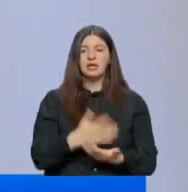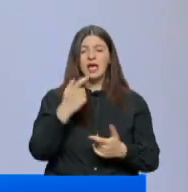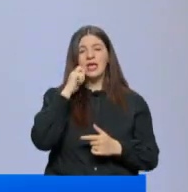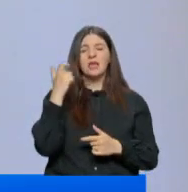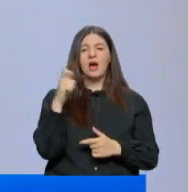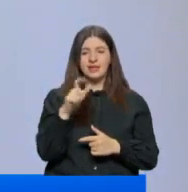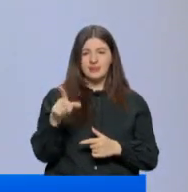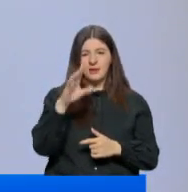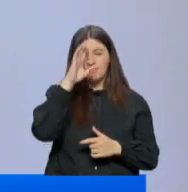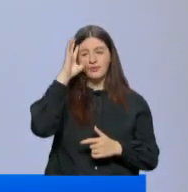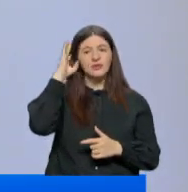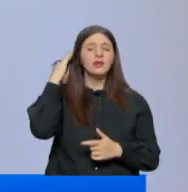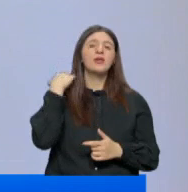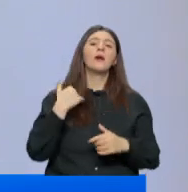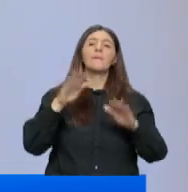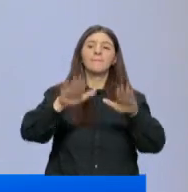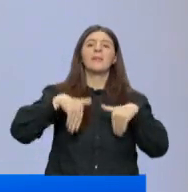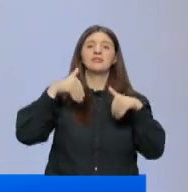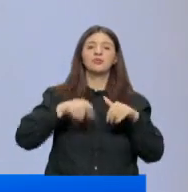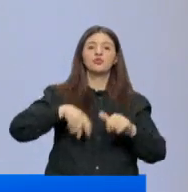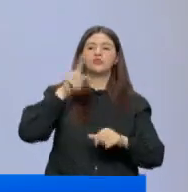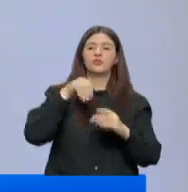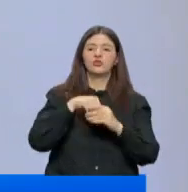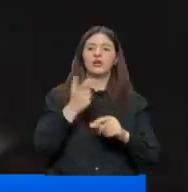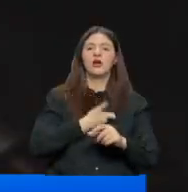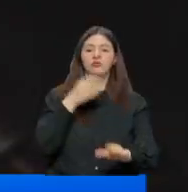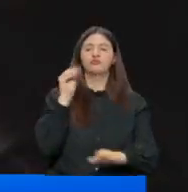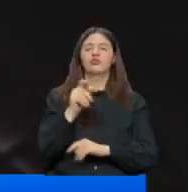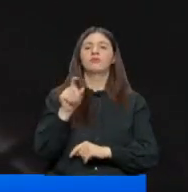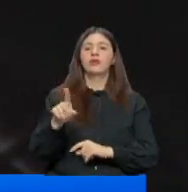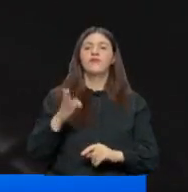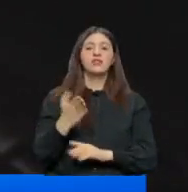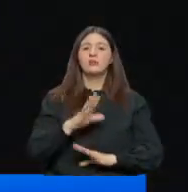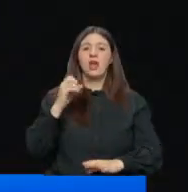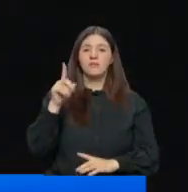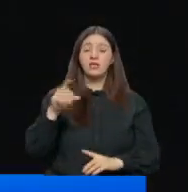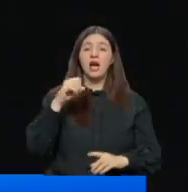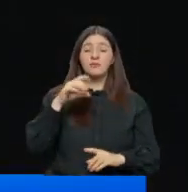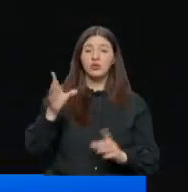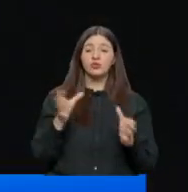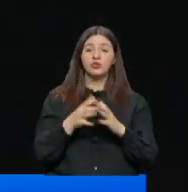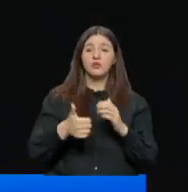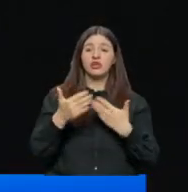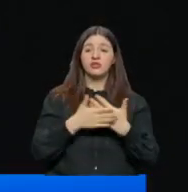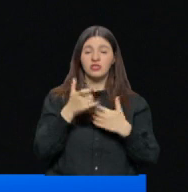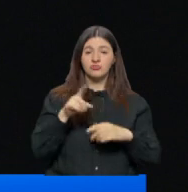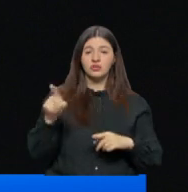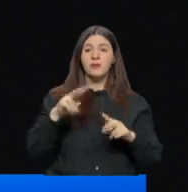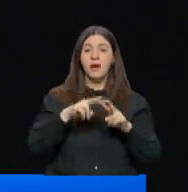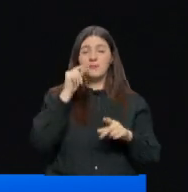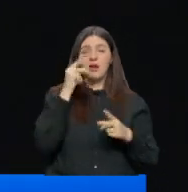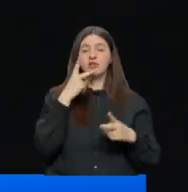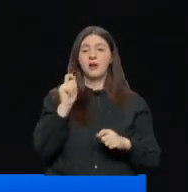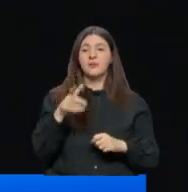Ekim ayında meclis gündeminde yasalaştıracağız. Vazgeçmedi AK Parti. AK Parti Grup Başkan Vekili Mahir Ünal